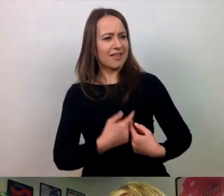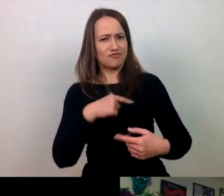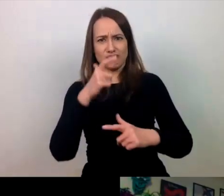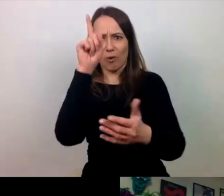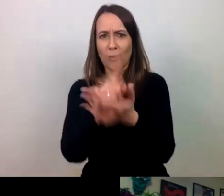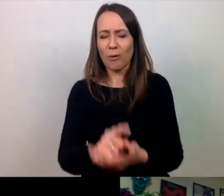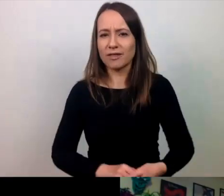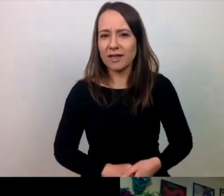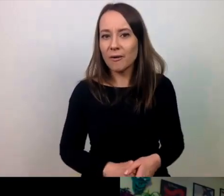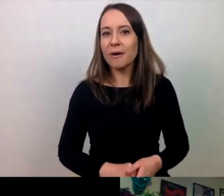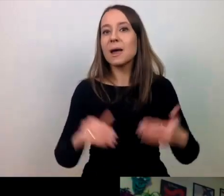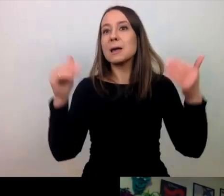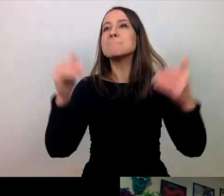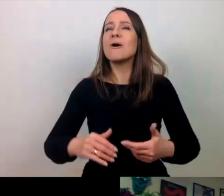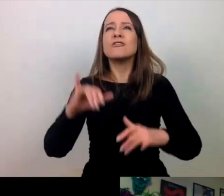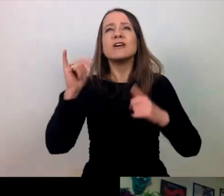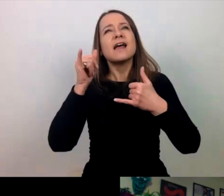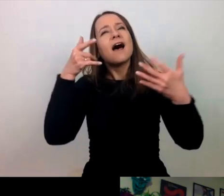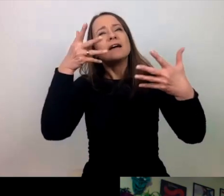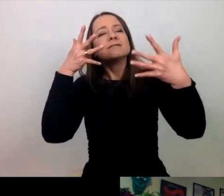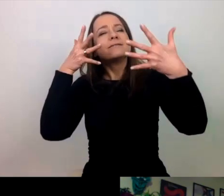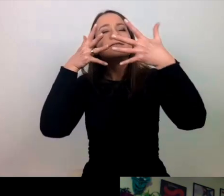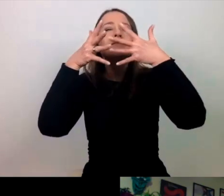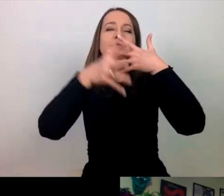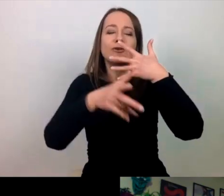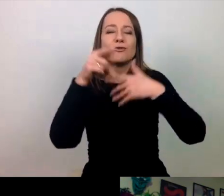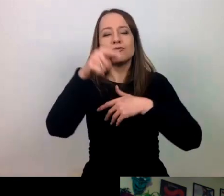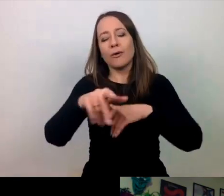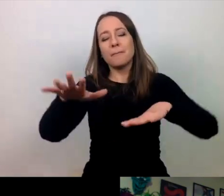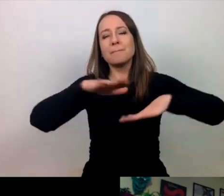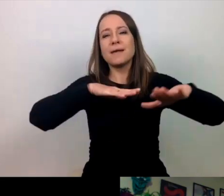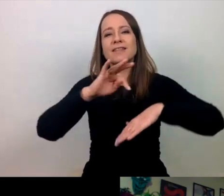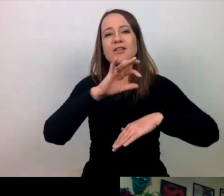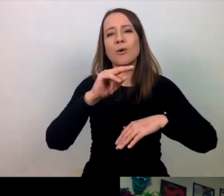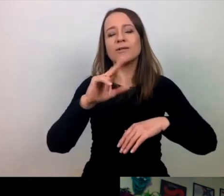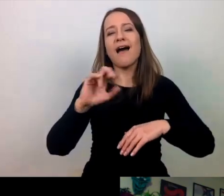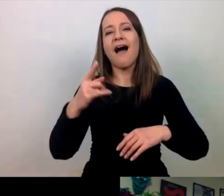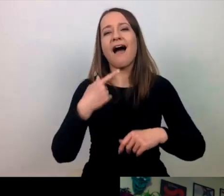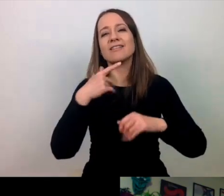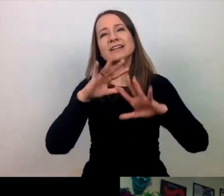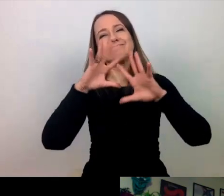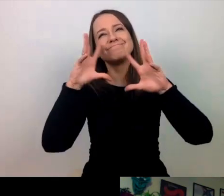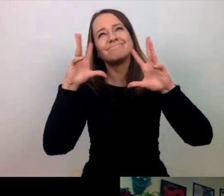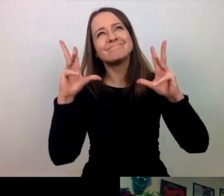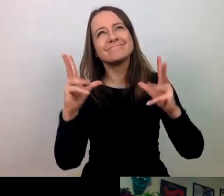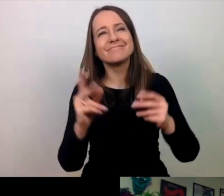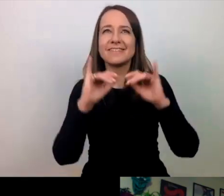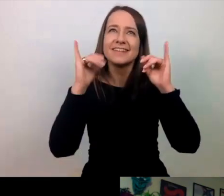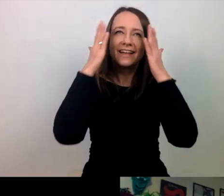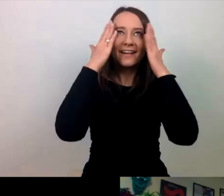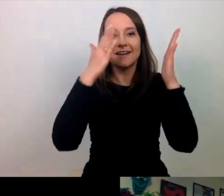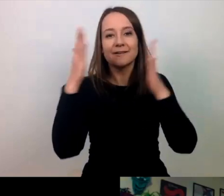na świat przez kliszę Toskanii, przez toskańskie słońce, to inaczej się to nie może, po prostu się to nie może układać.